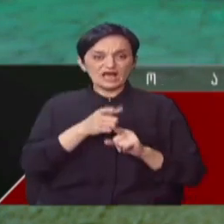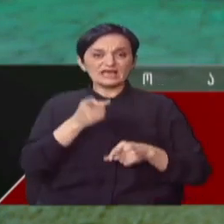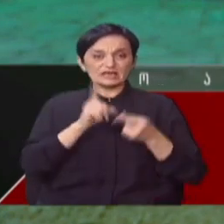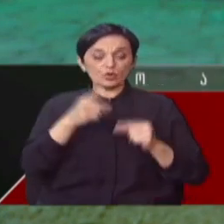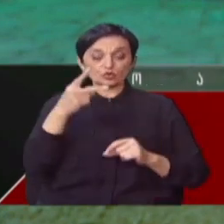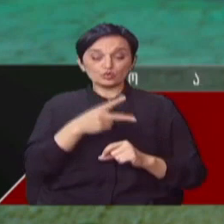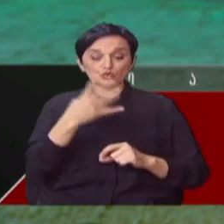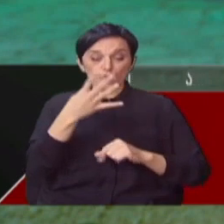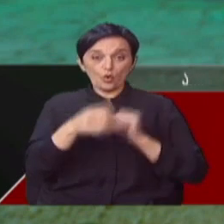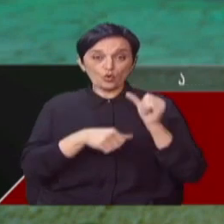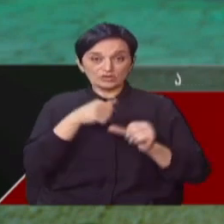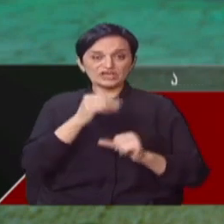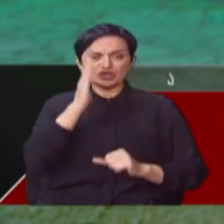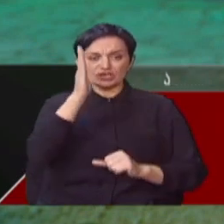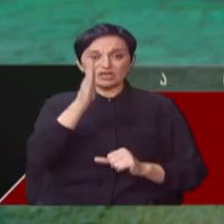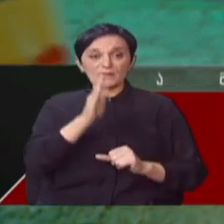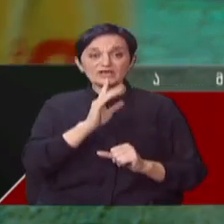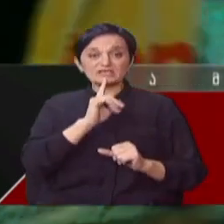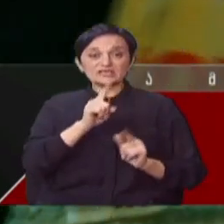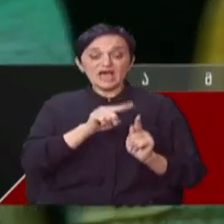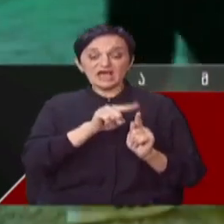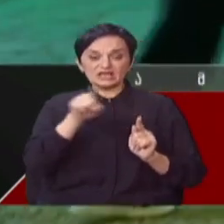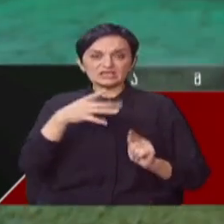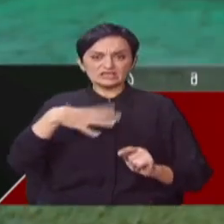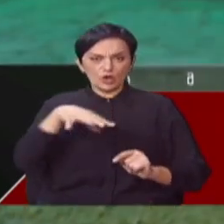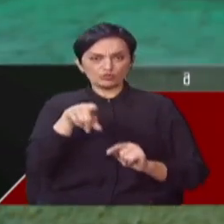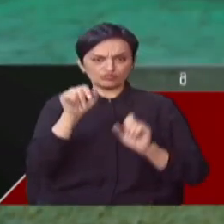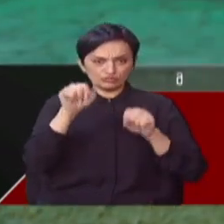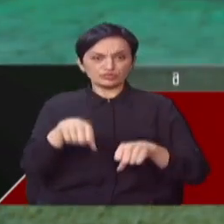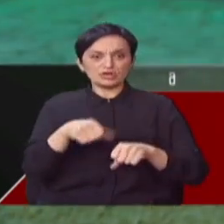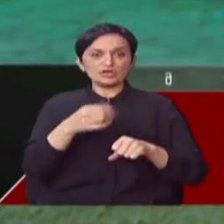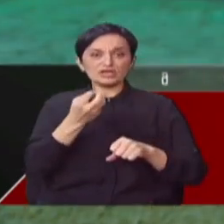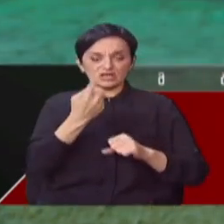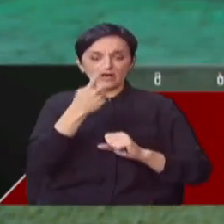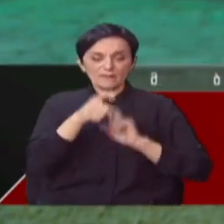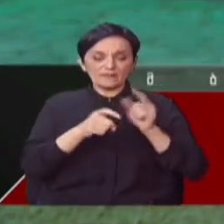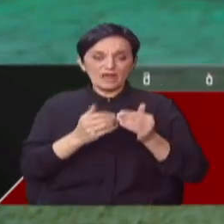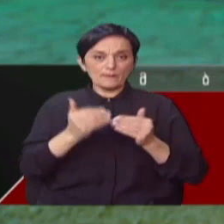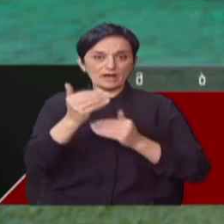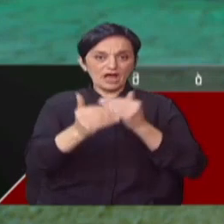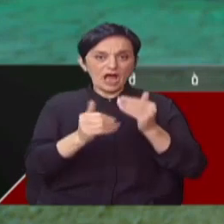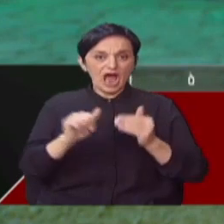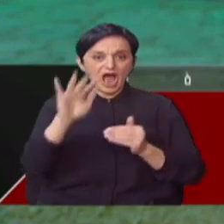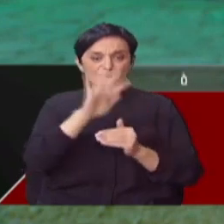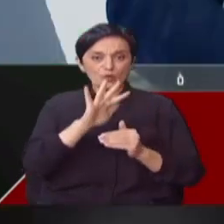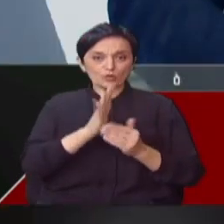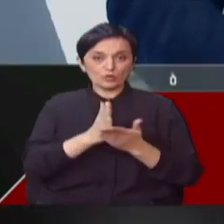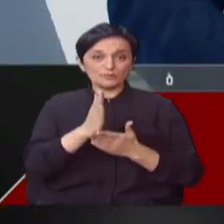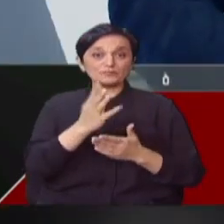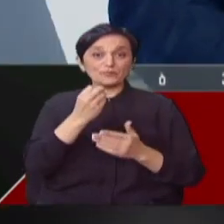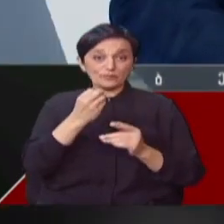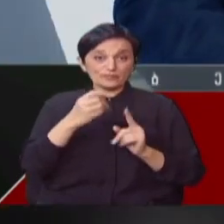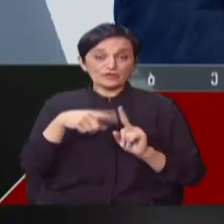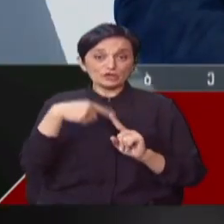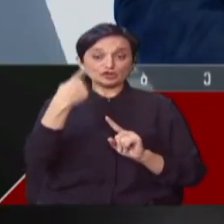rom, oriata sozda otchiceli, ikneba is elzadi sadat, sakartolo ședlepsk ide verti nabici, cincat eos europului perspectivist. Da șendgom